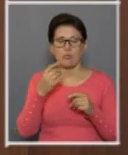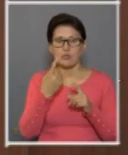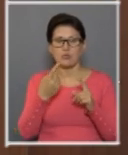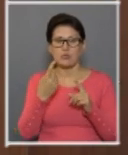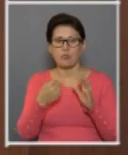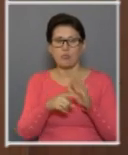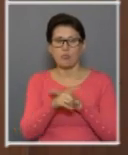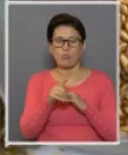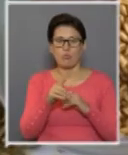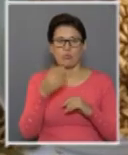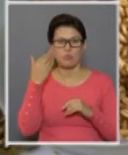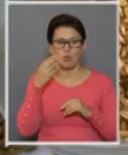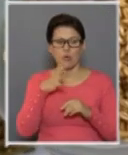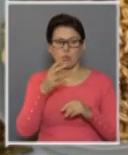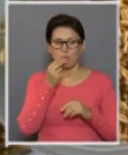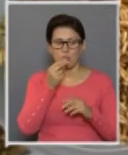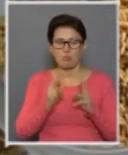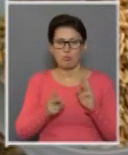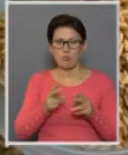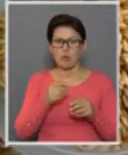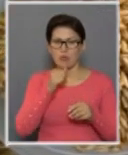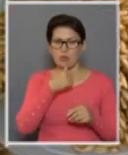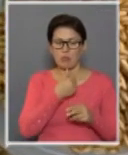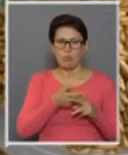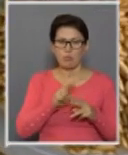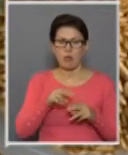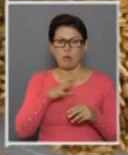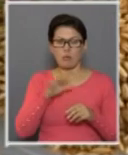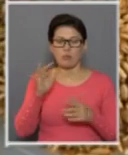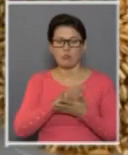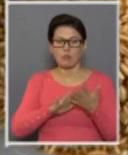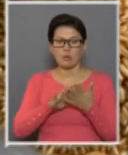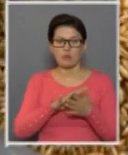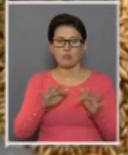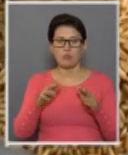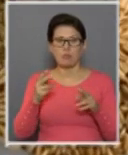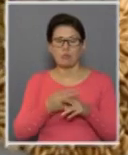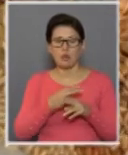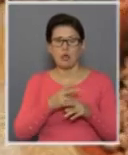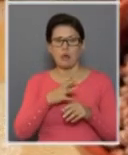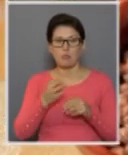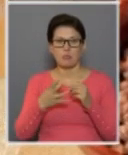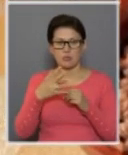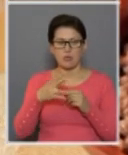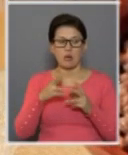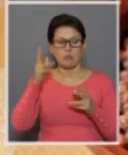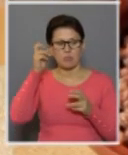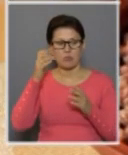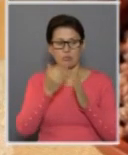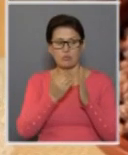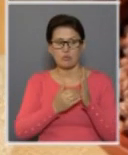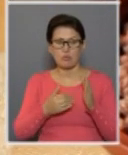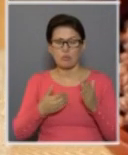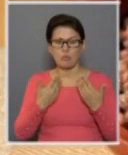олар жеңіл болады. Алайда көбіміз оны жасауға ерінеміз. Сондықтан ешқандай қайнатусыз жасалатын бірнеше ботқалар тізімін